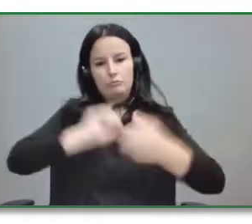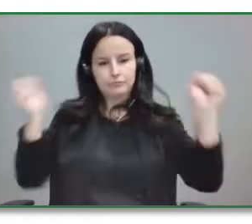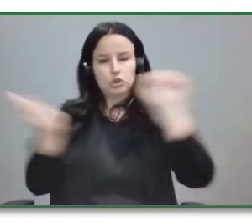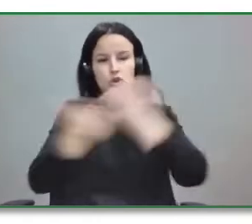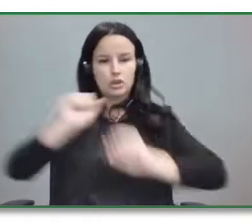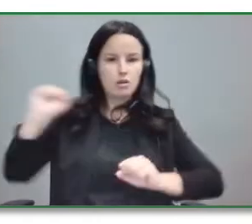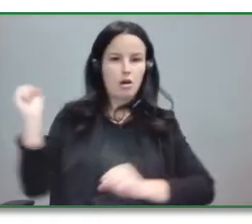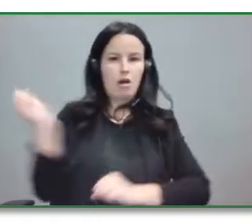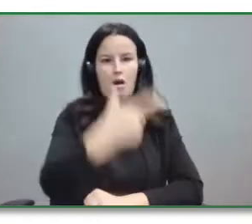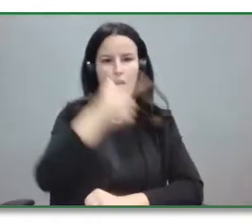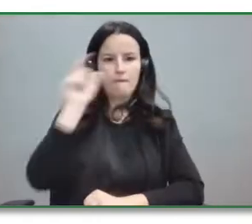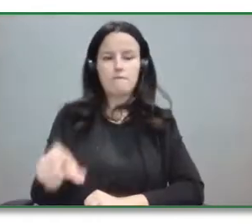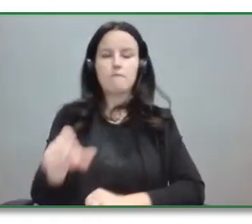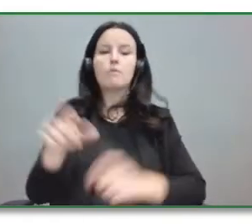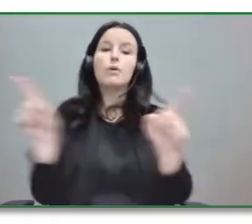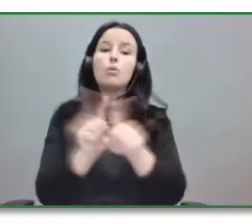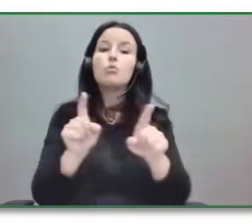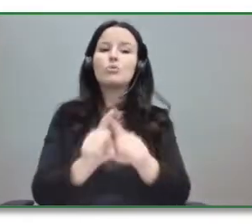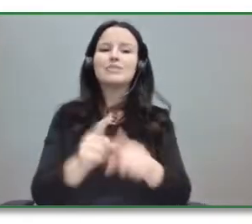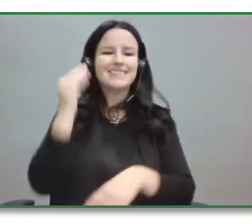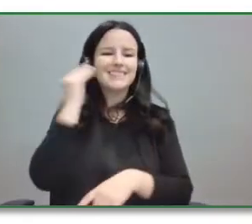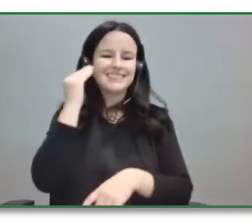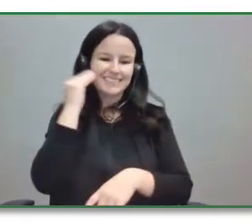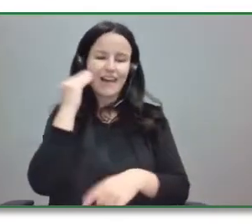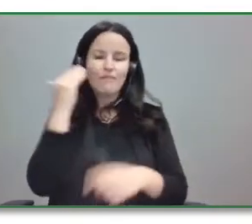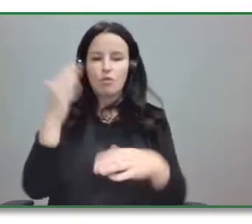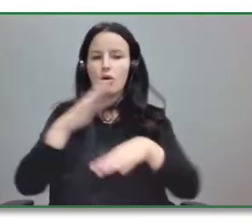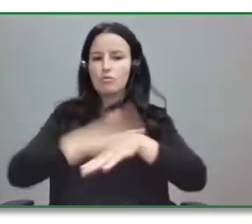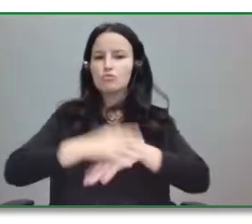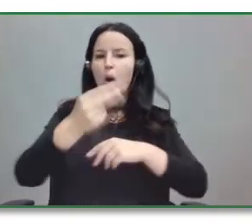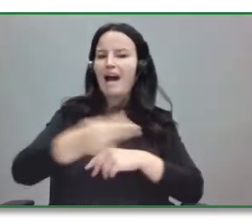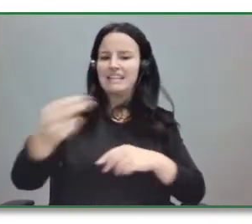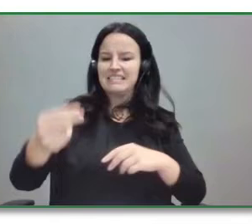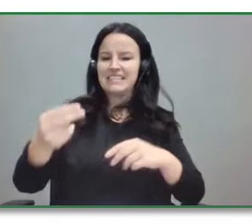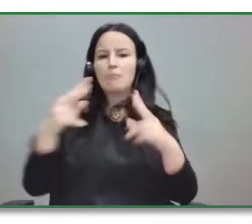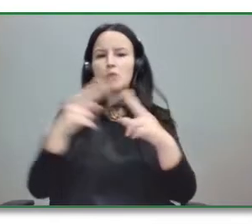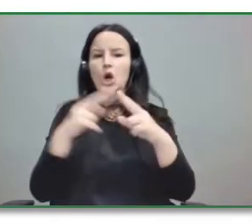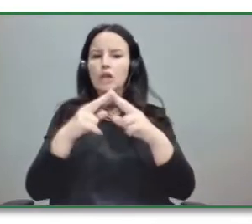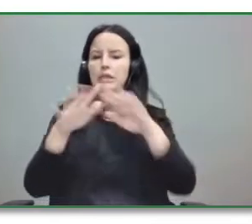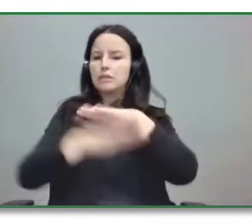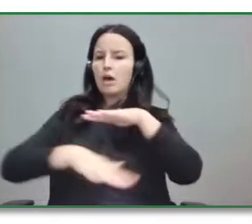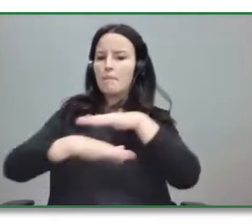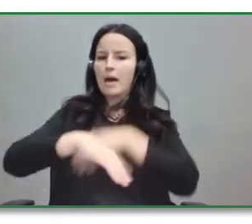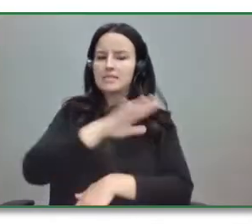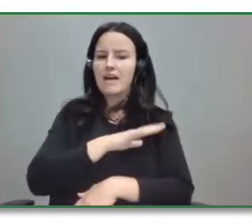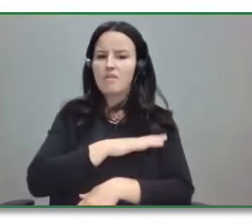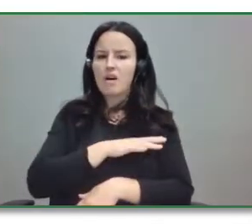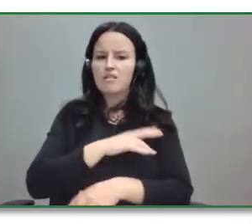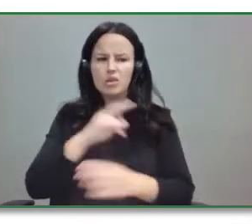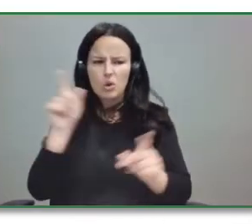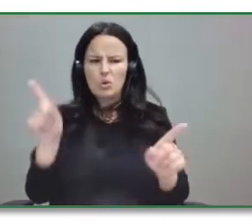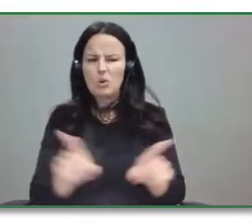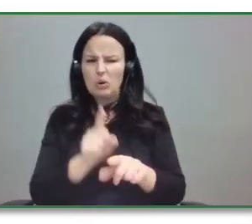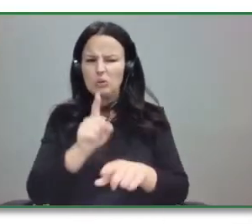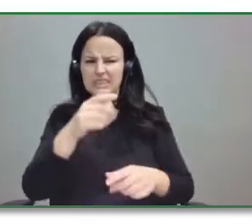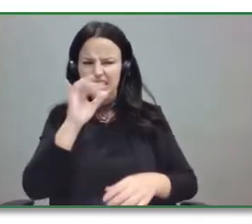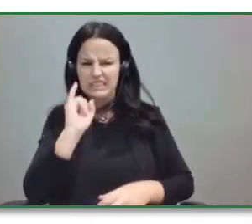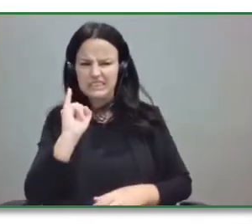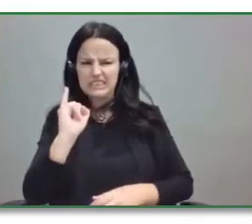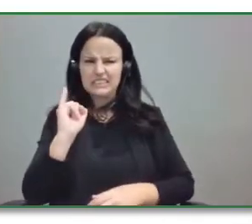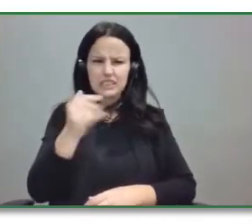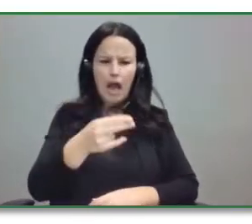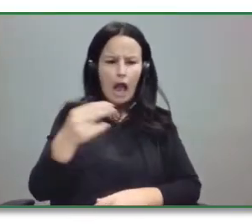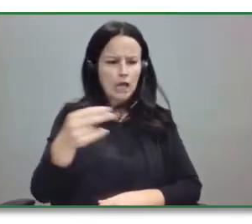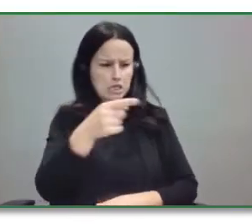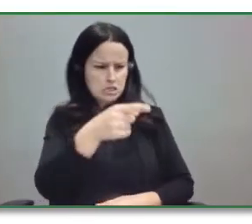limitée des handicaps. Je suggère que le personnel des parcs ne porte pas de jugement sur ce qu'ils pensent savoir des